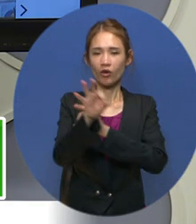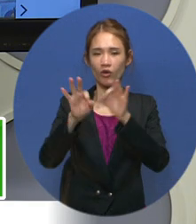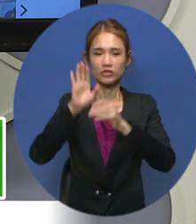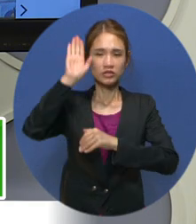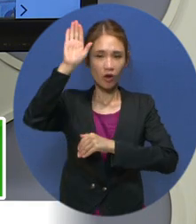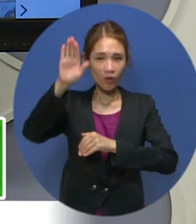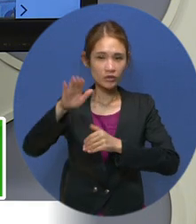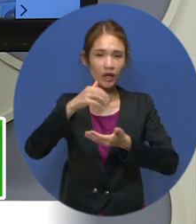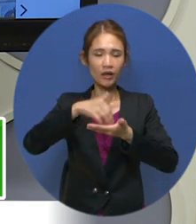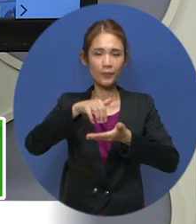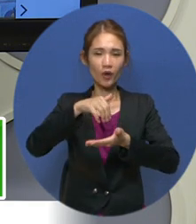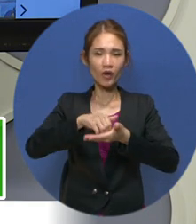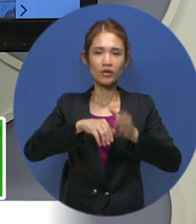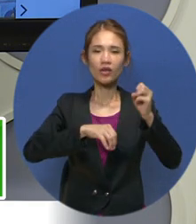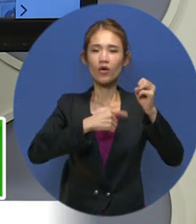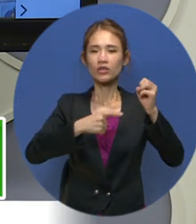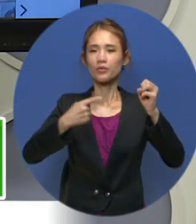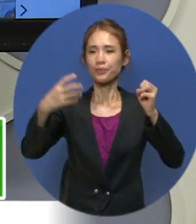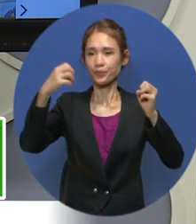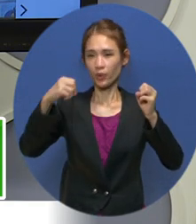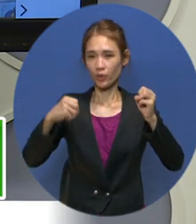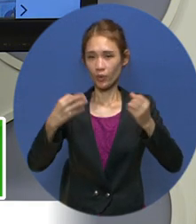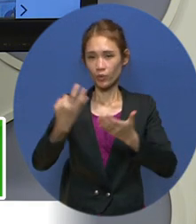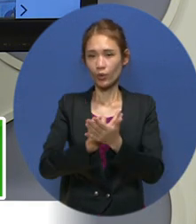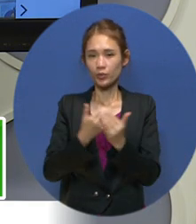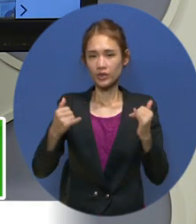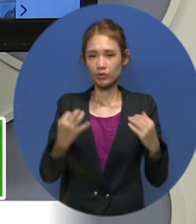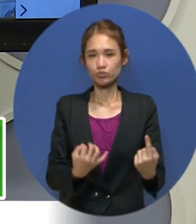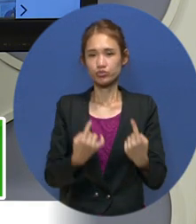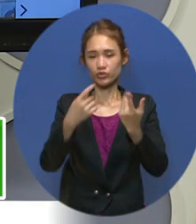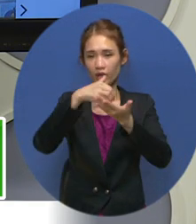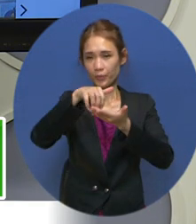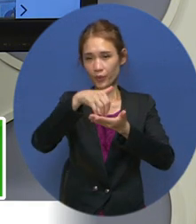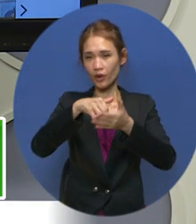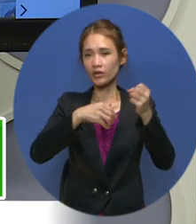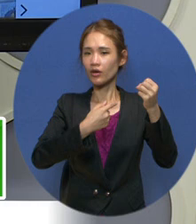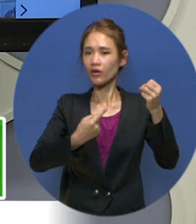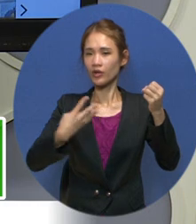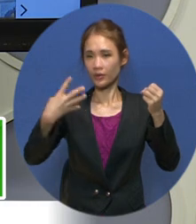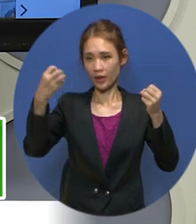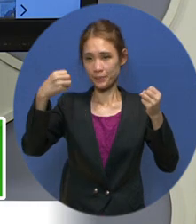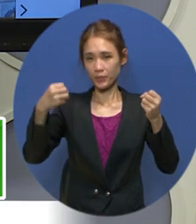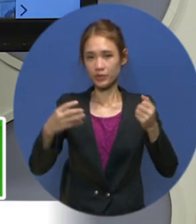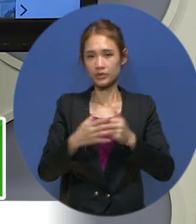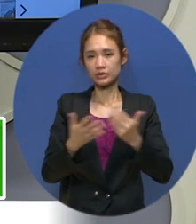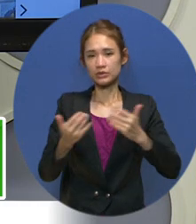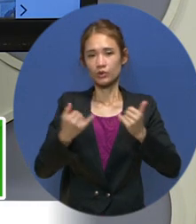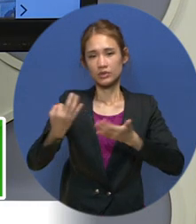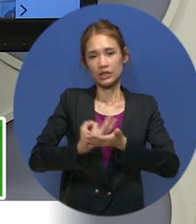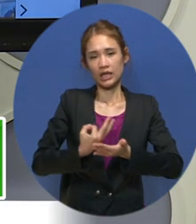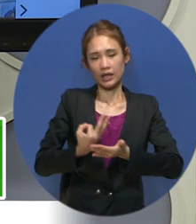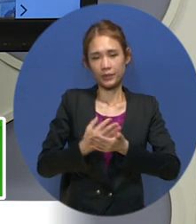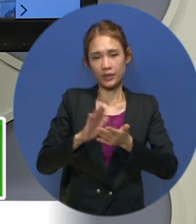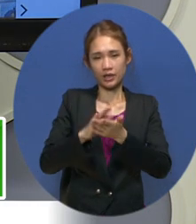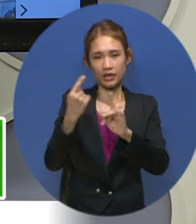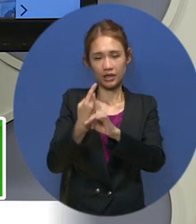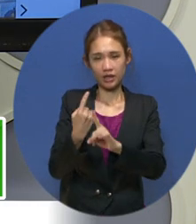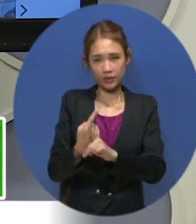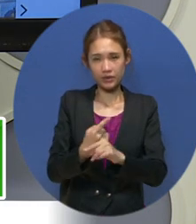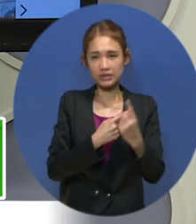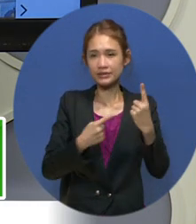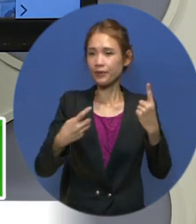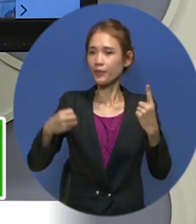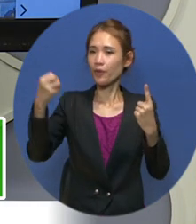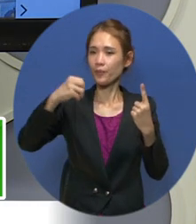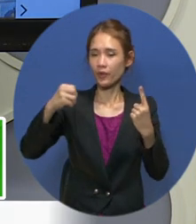0.1% 소비자물가 상승률 전망 0.4% 끌로드 생계비 개선 분 1.0% 를